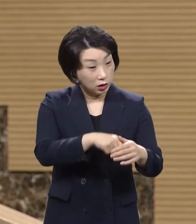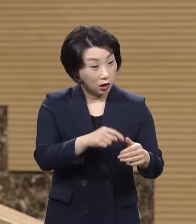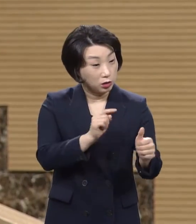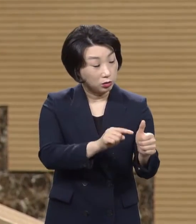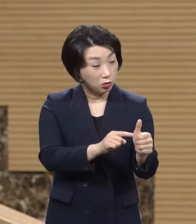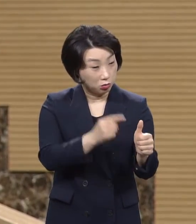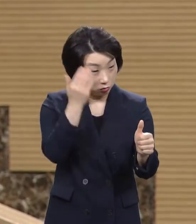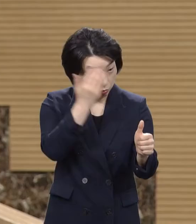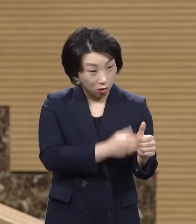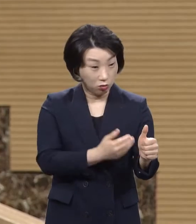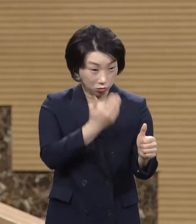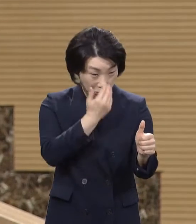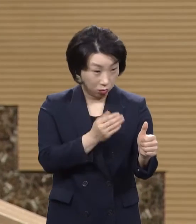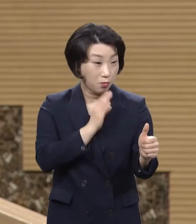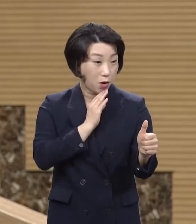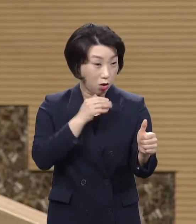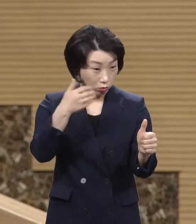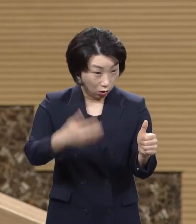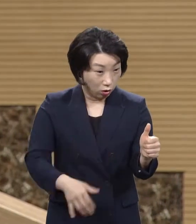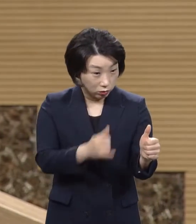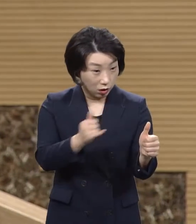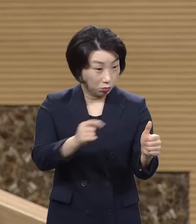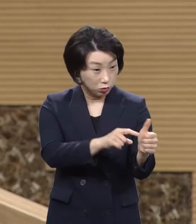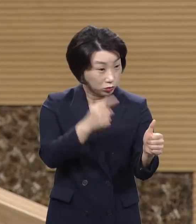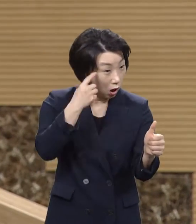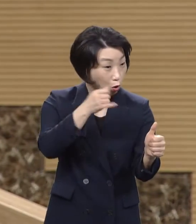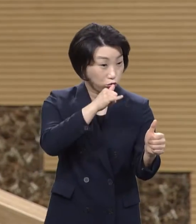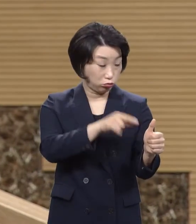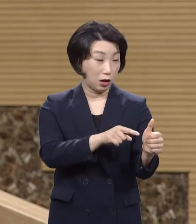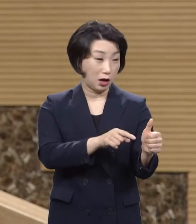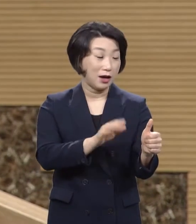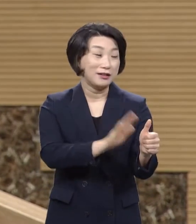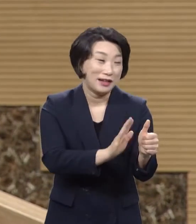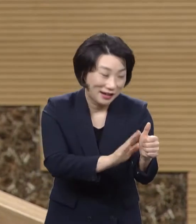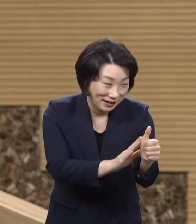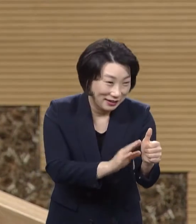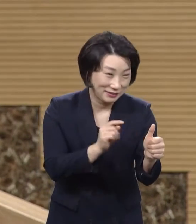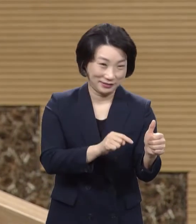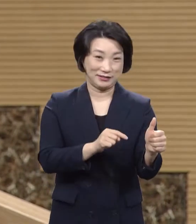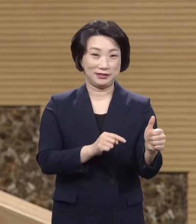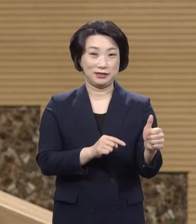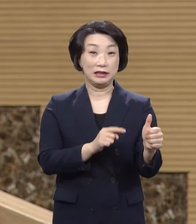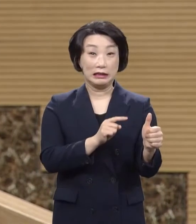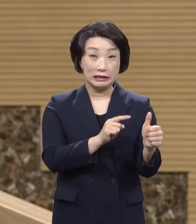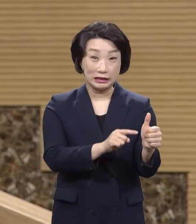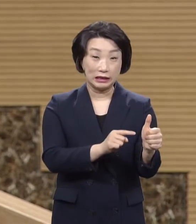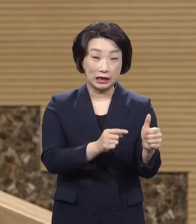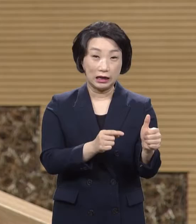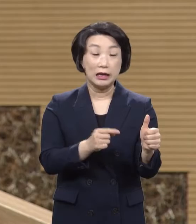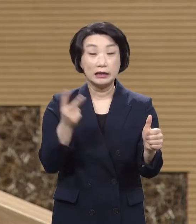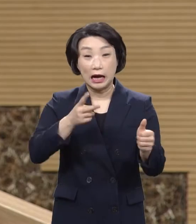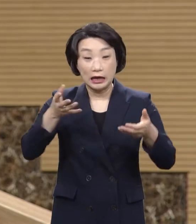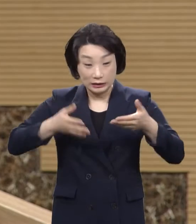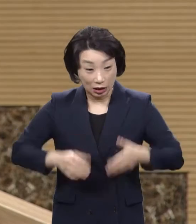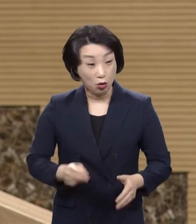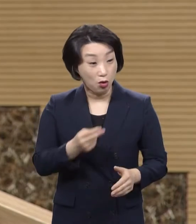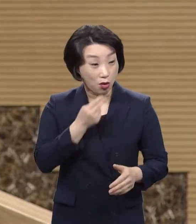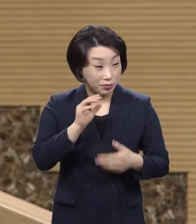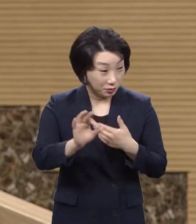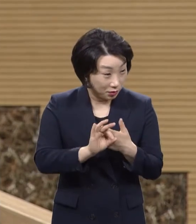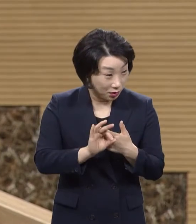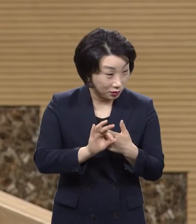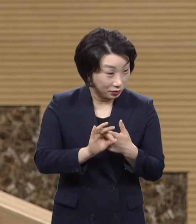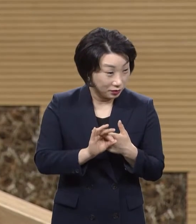굉장히 경건하고 네 속으로 대단한 사람처럼 생각하는구나. 니고데모야, 네가 거듭나지